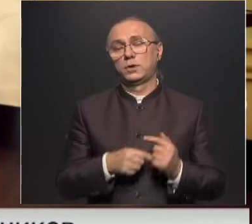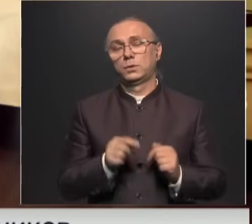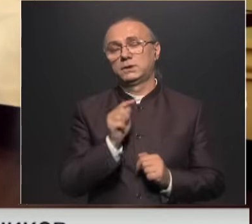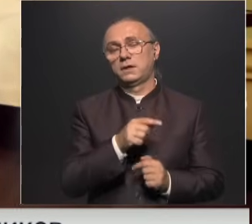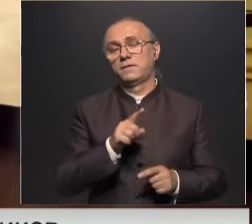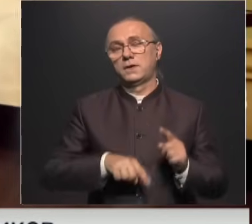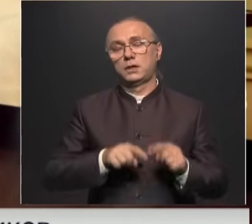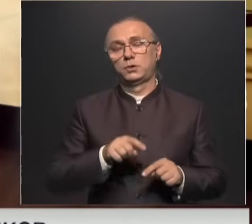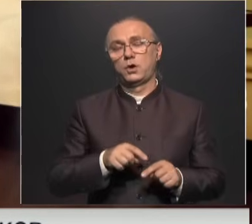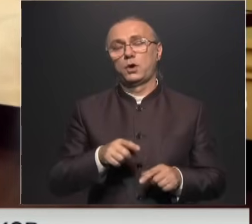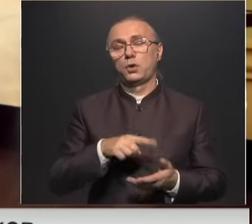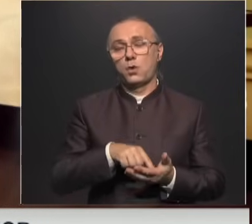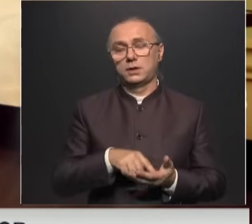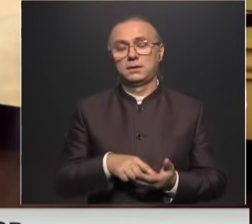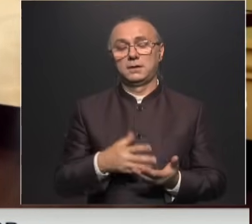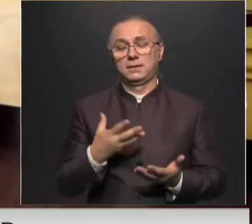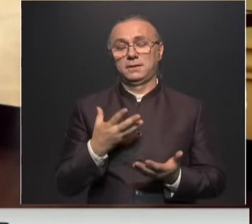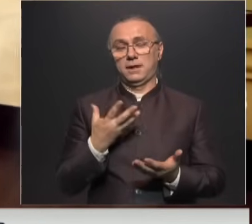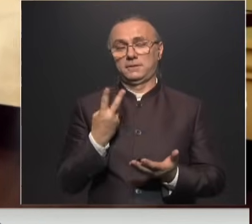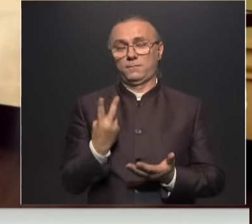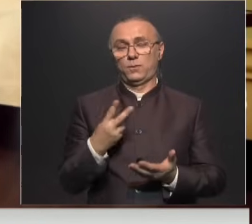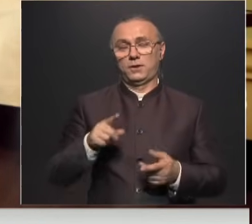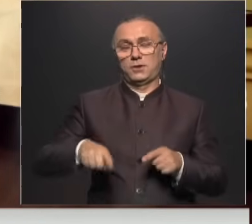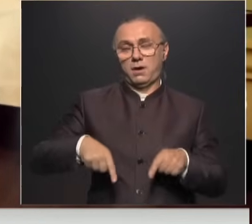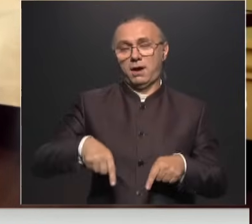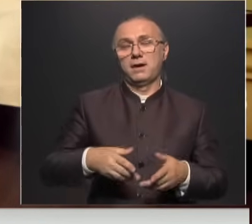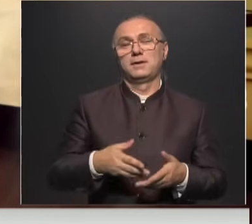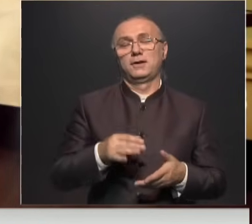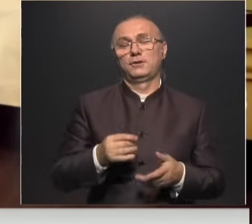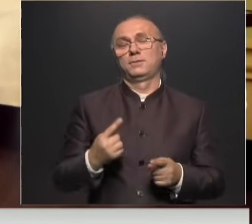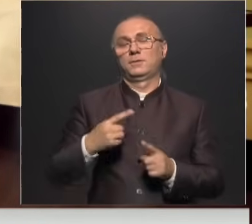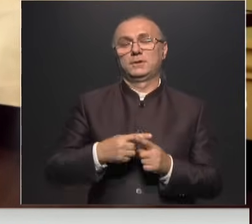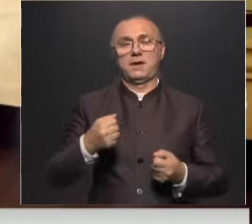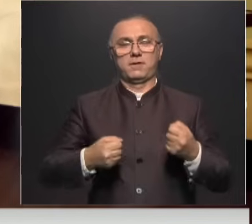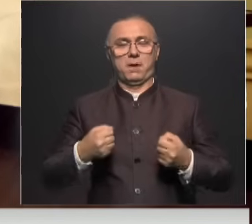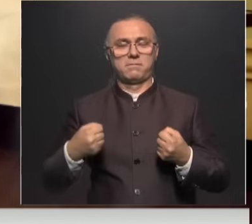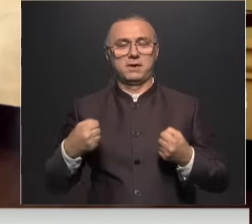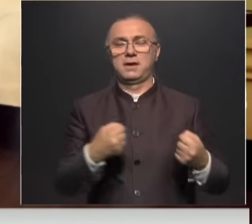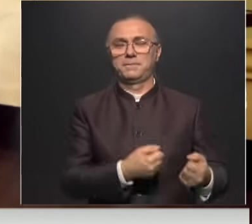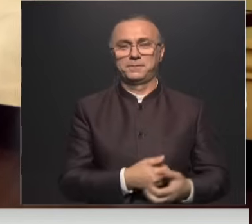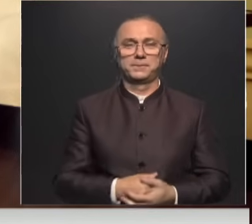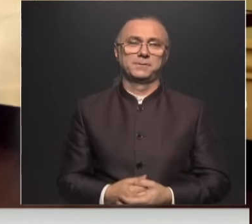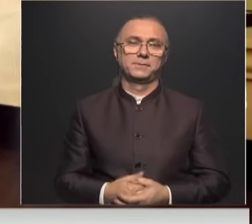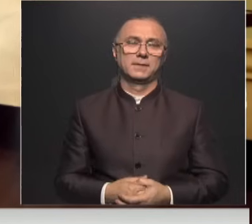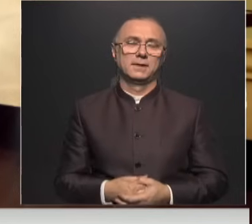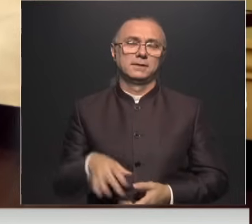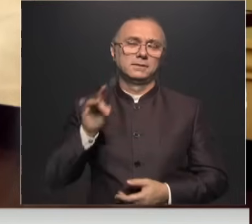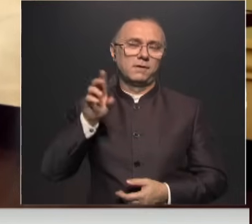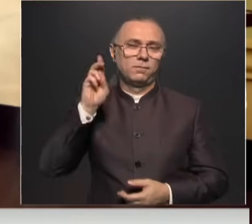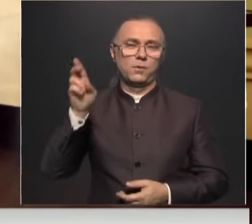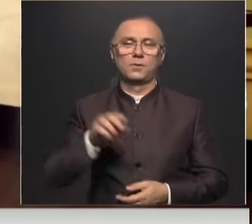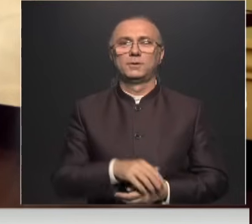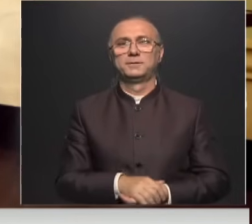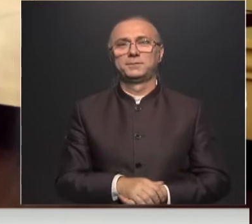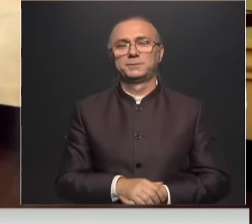не только на двух ногах, но еще и на автомобиле. Слава Богу, Алексей Юрьевич. Всех приглашаю вас в Елизаветский филиал,